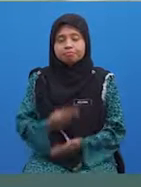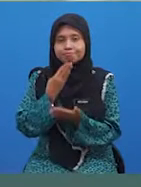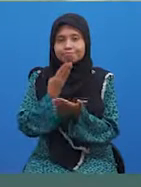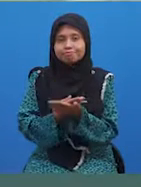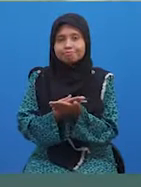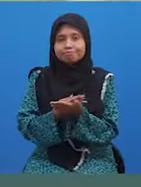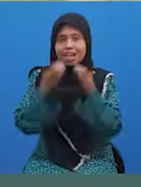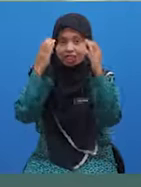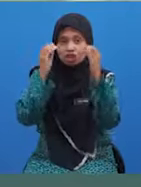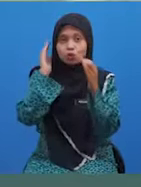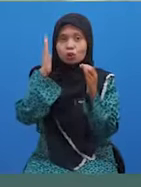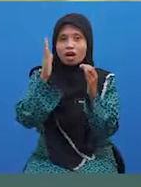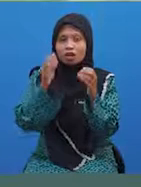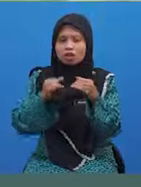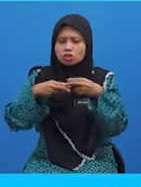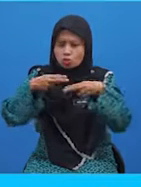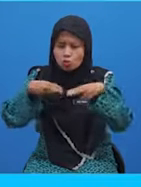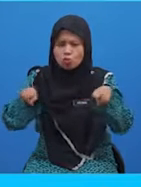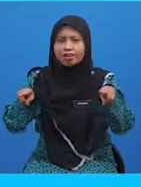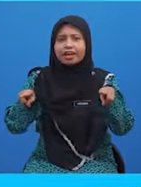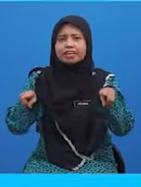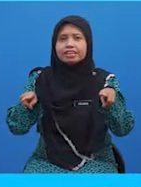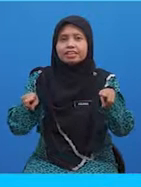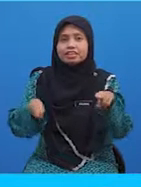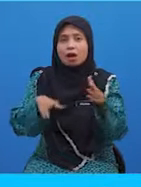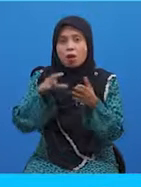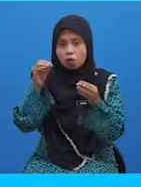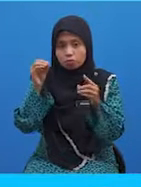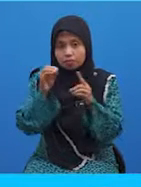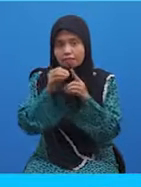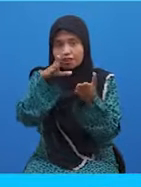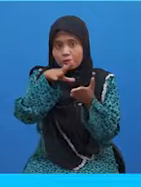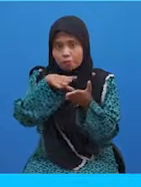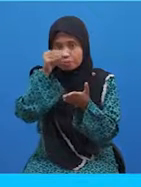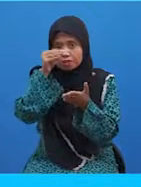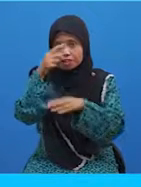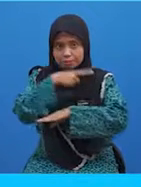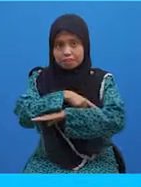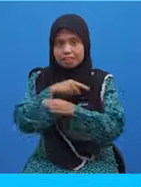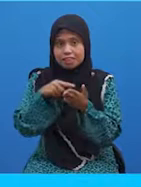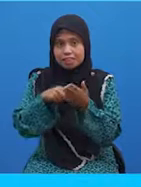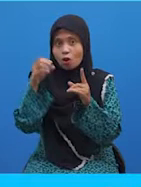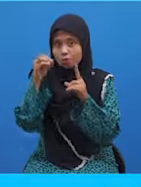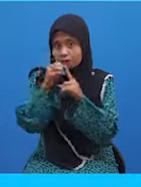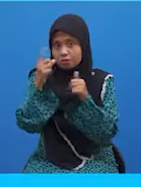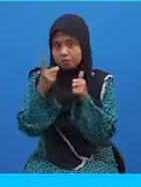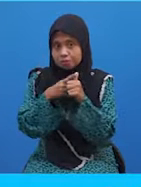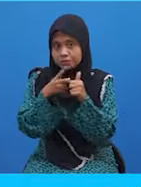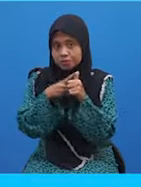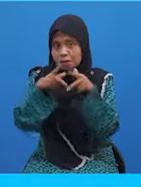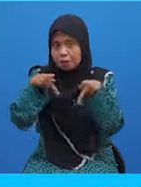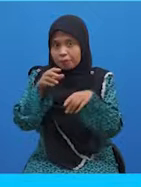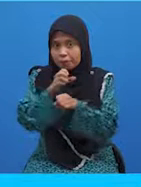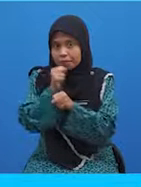Baiklah, cikgu akan menghuraikan objektif pembelajaran kita hari ini. Objektif pertama, pelajar